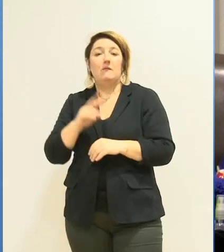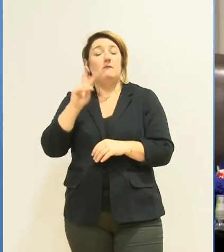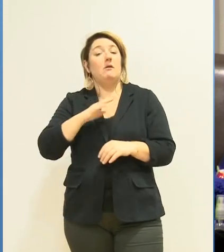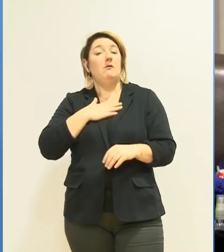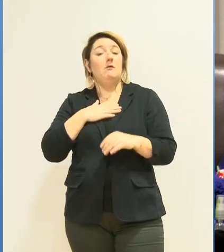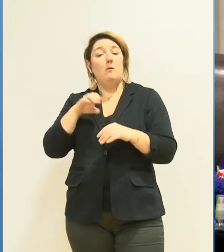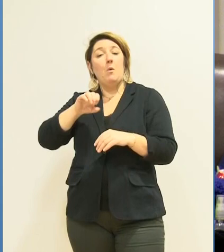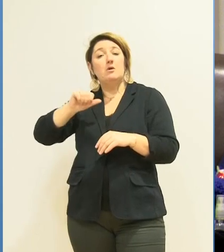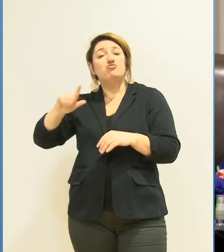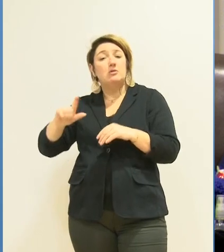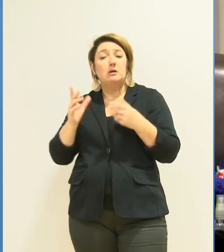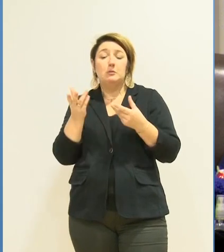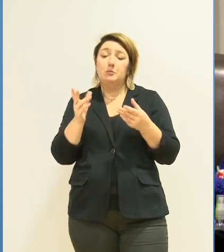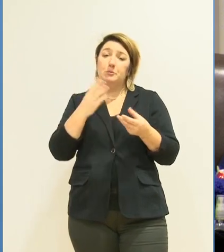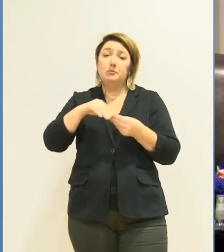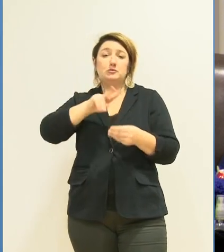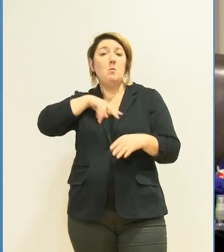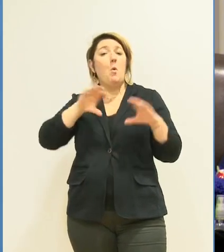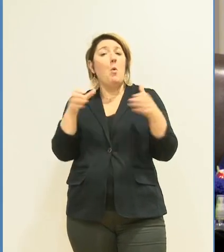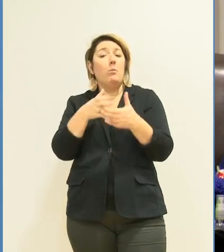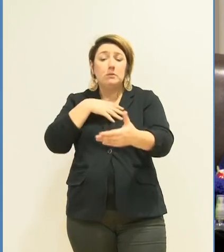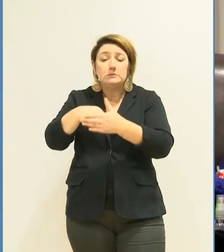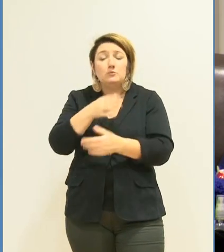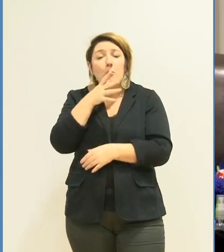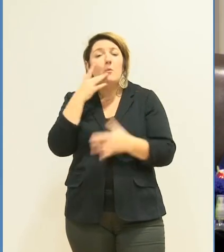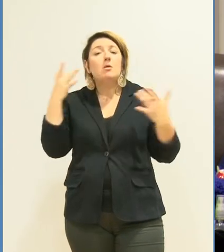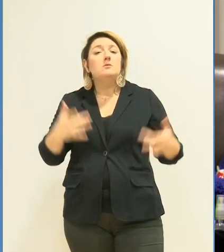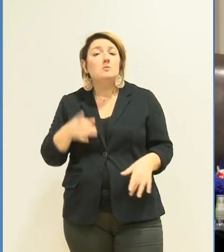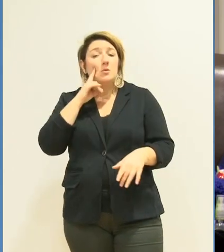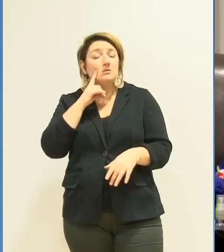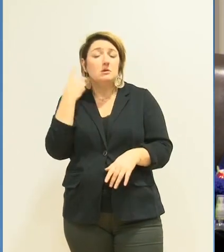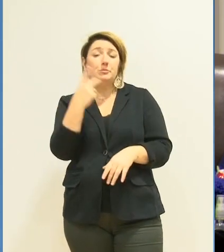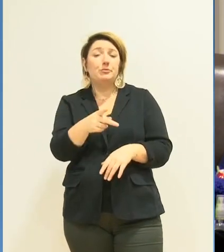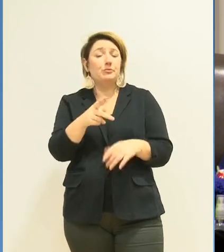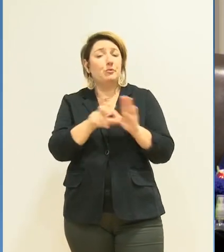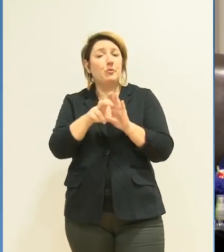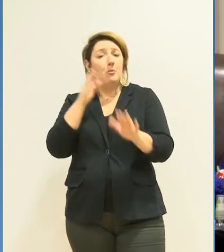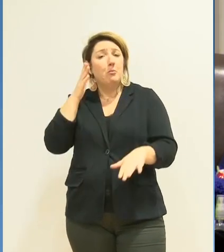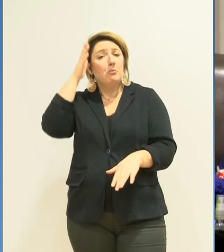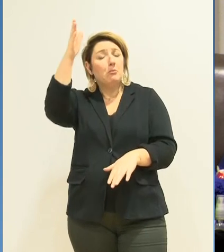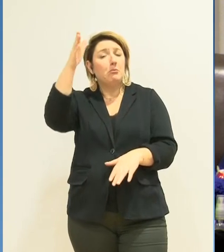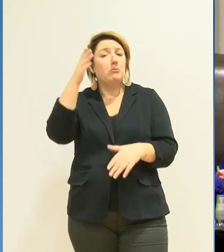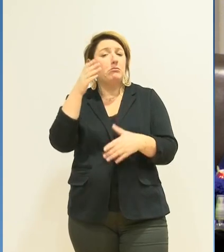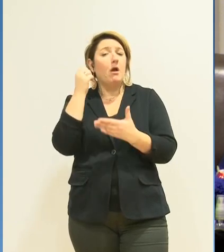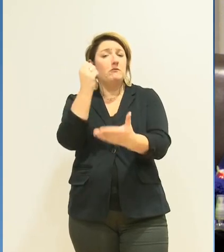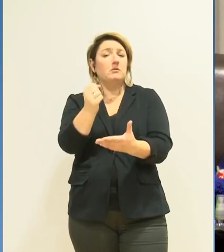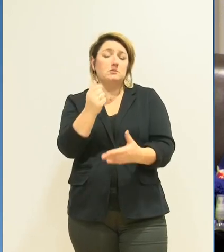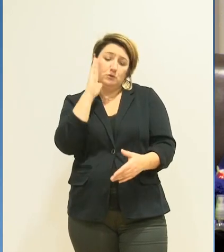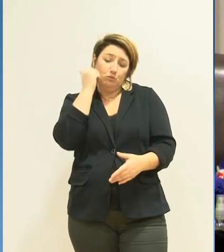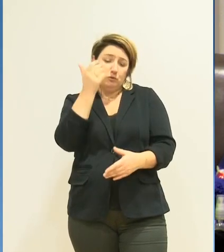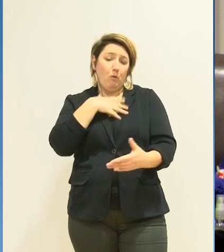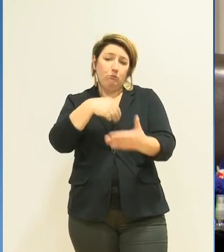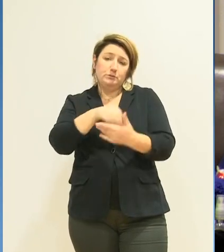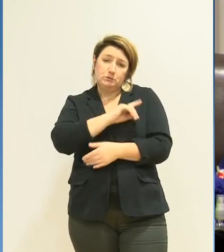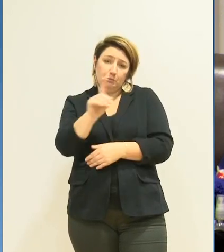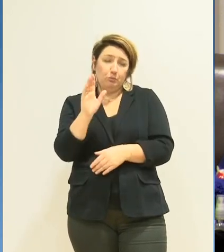pas participer à ces débats qui sont calmes et très intéressant s'il concerne l'avenir du patrimoine de grenoble alors vous me permettrez de ne pas participer au vote pour cette simple